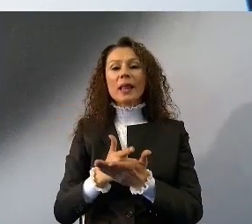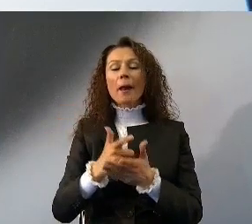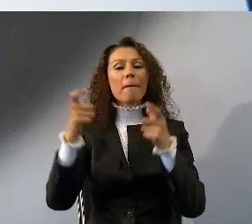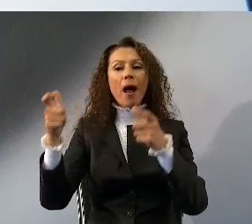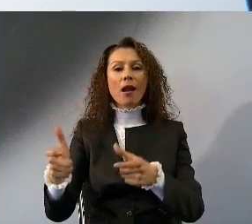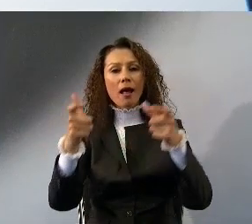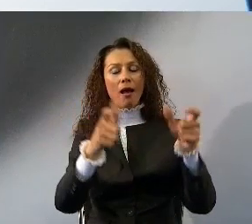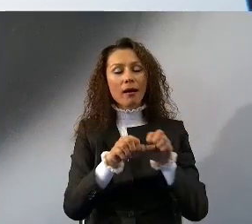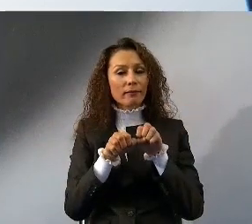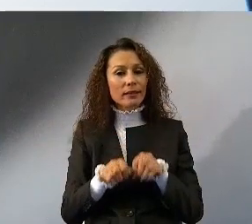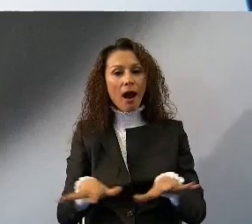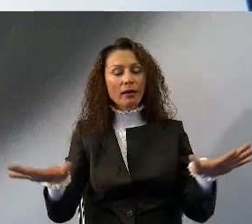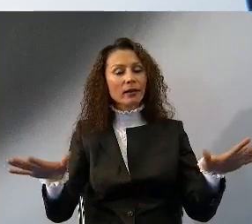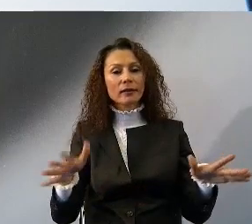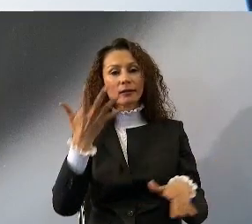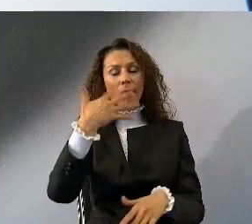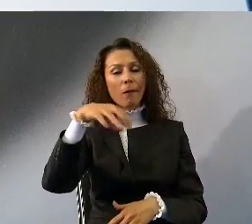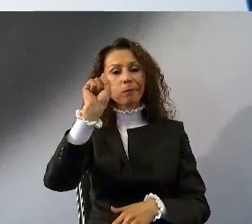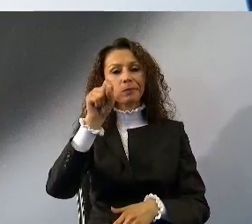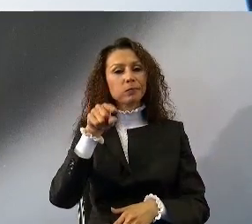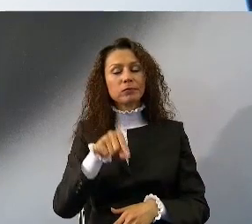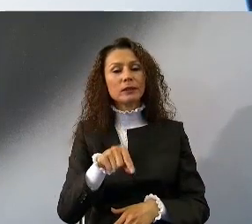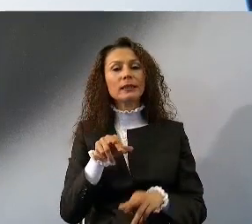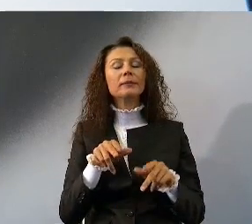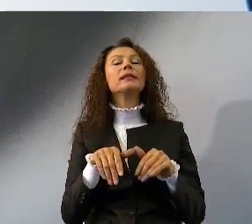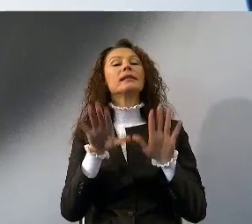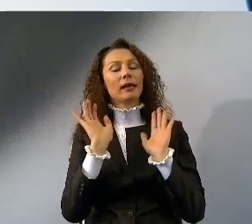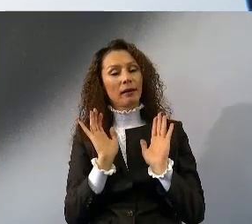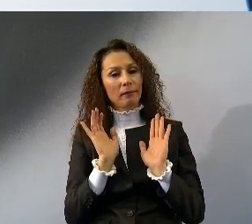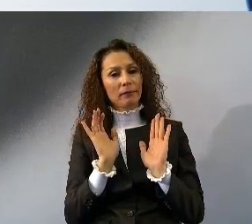alanlarının yaygın karakteri böyle değil. Böyle.